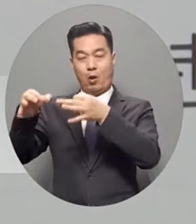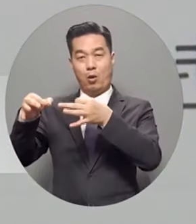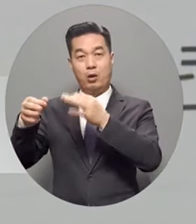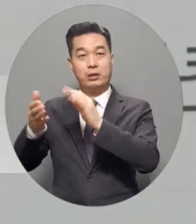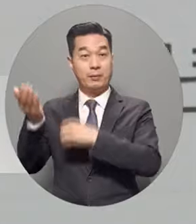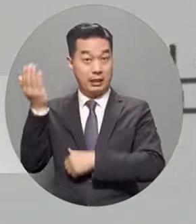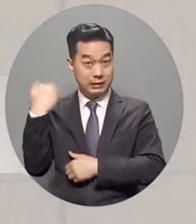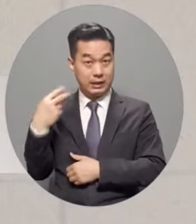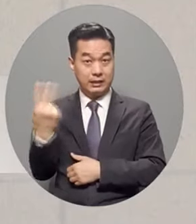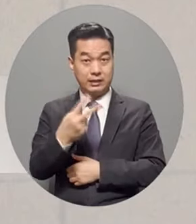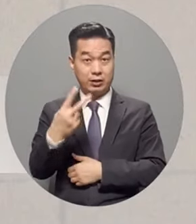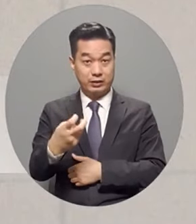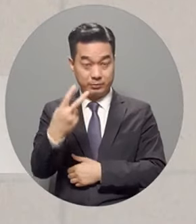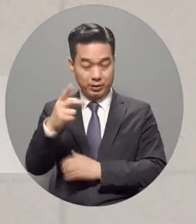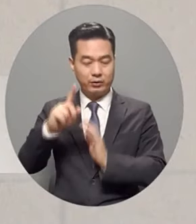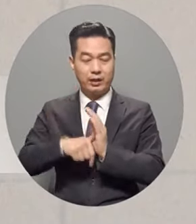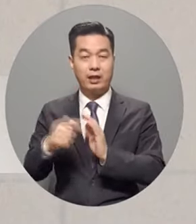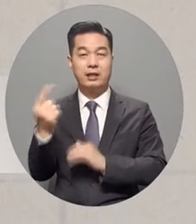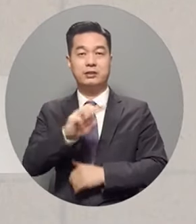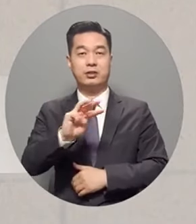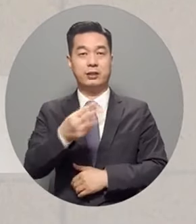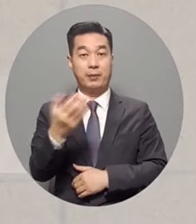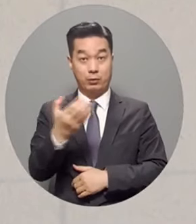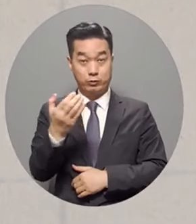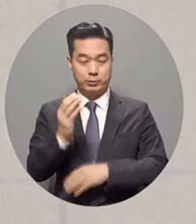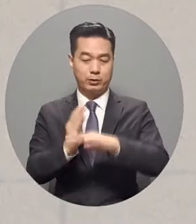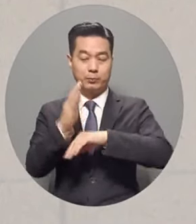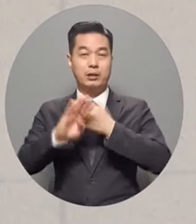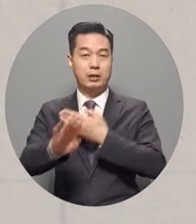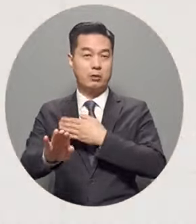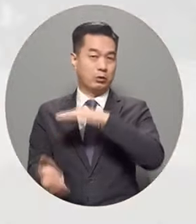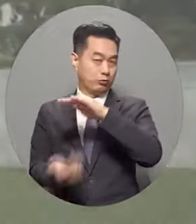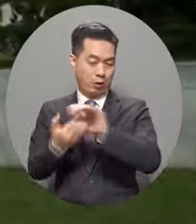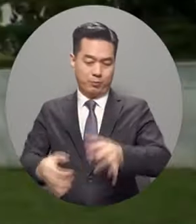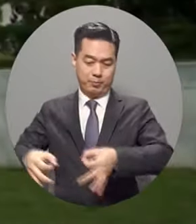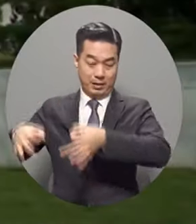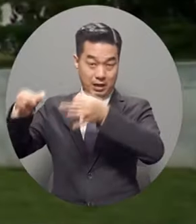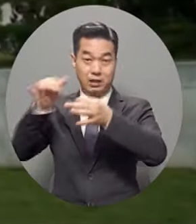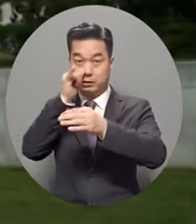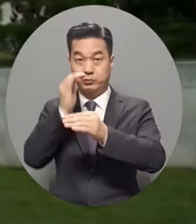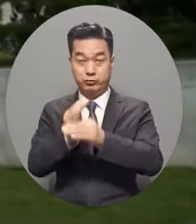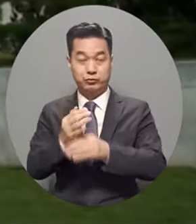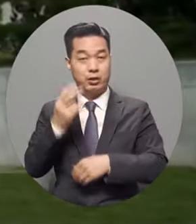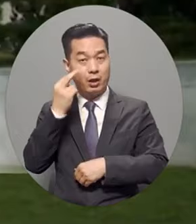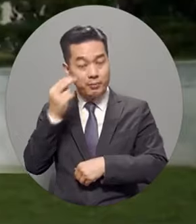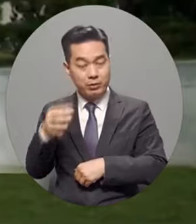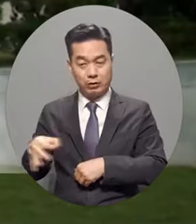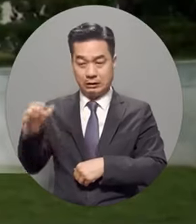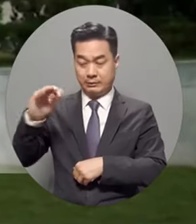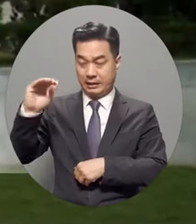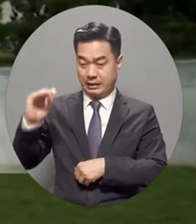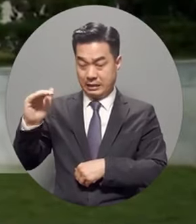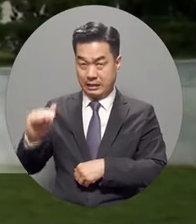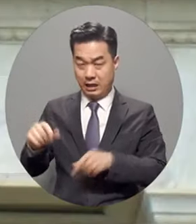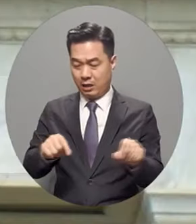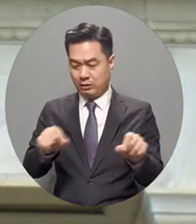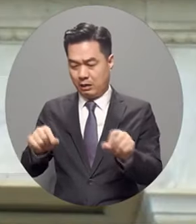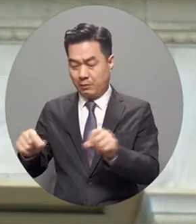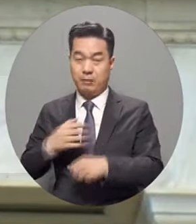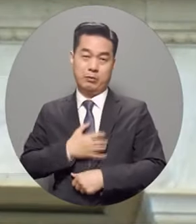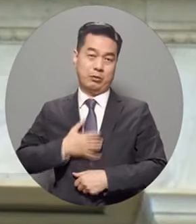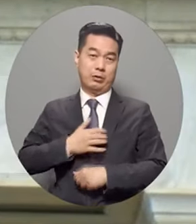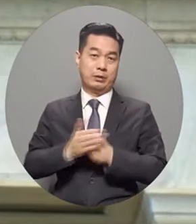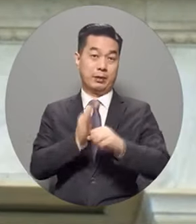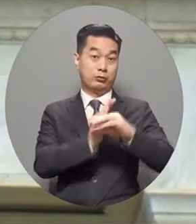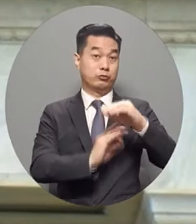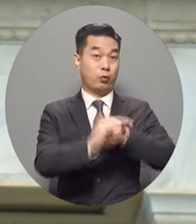지난 2022년 1,390원 넘긴 이후 최고칩니다 미국 금리 인하가 지연될 거란 전망해 중동